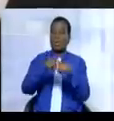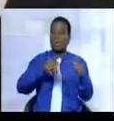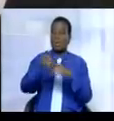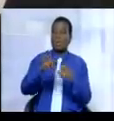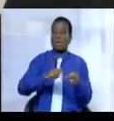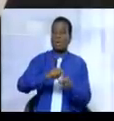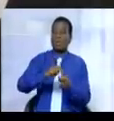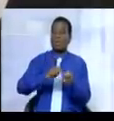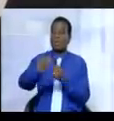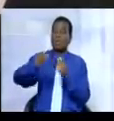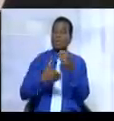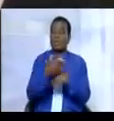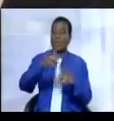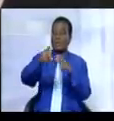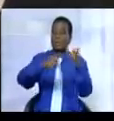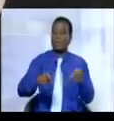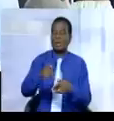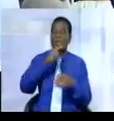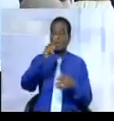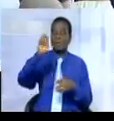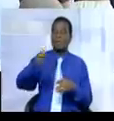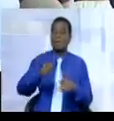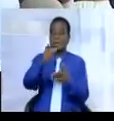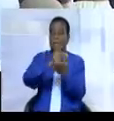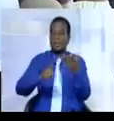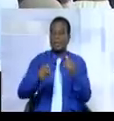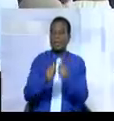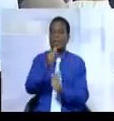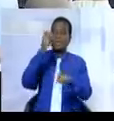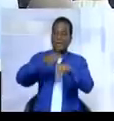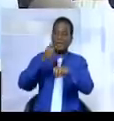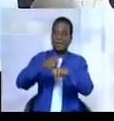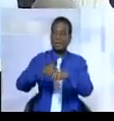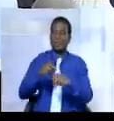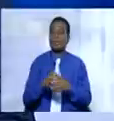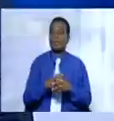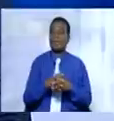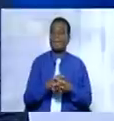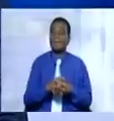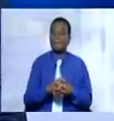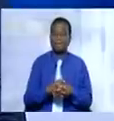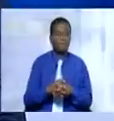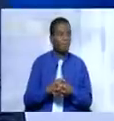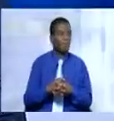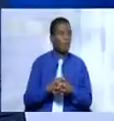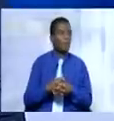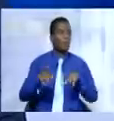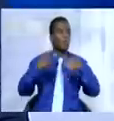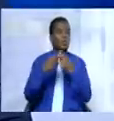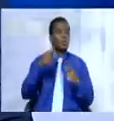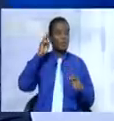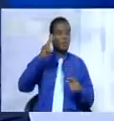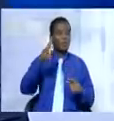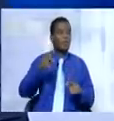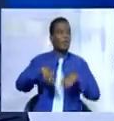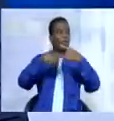la phase de vérité, la partie la plus délicate de sa mission. La CDVR va